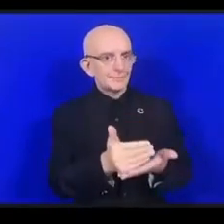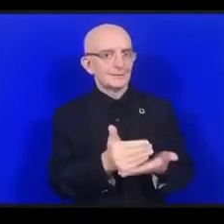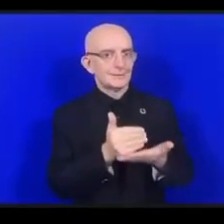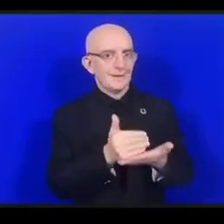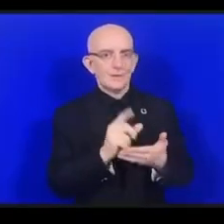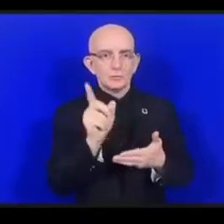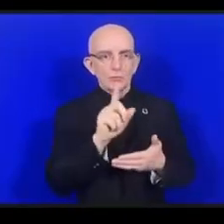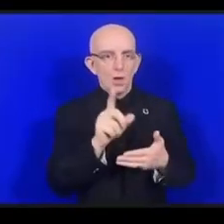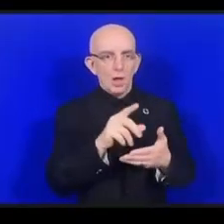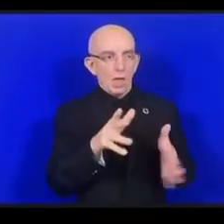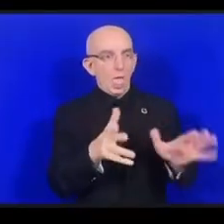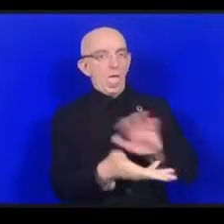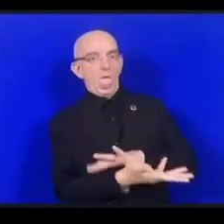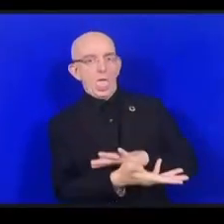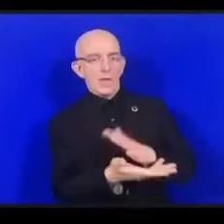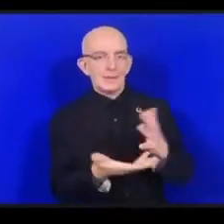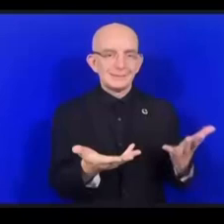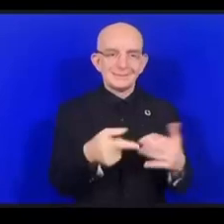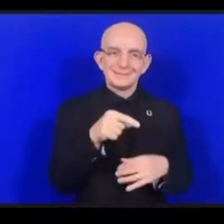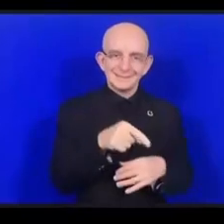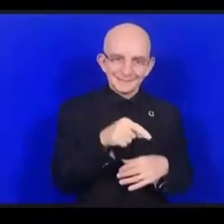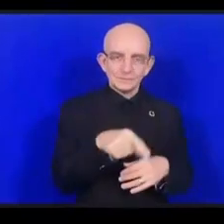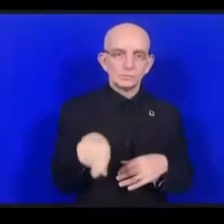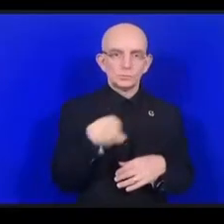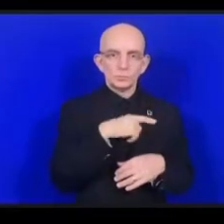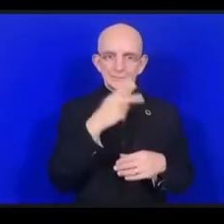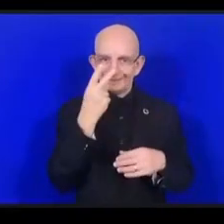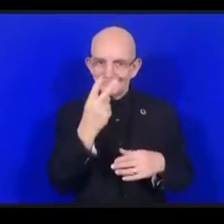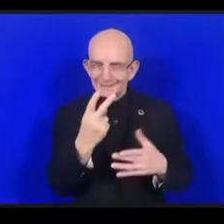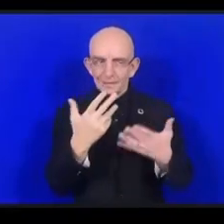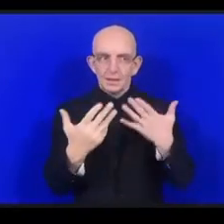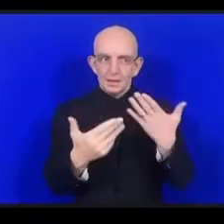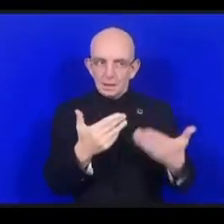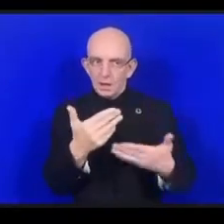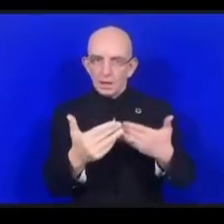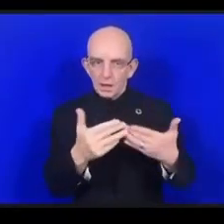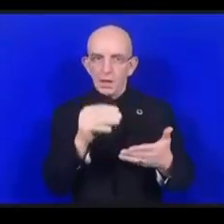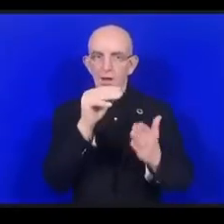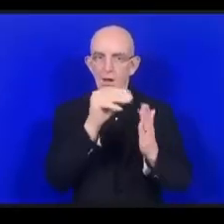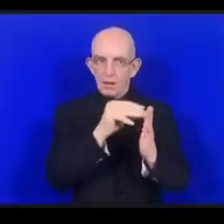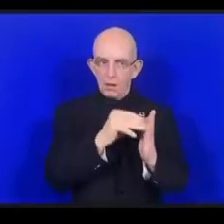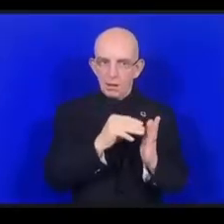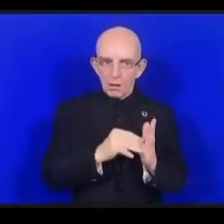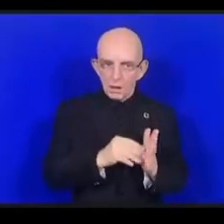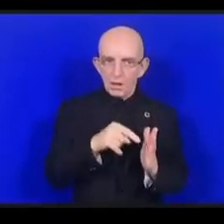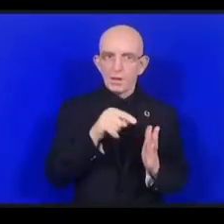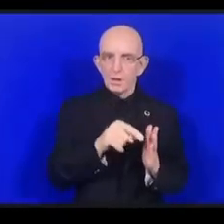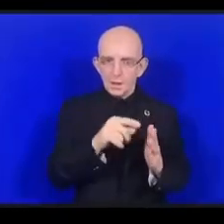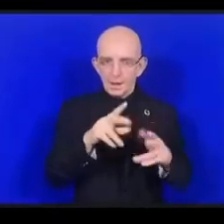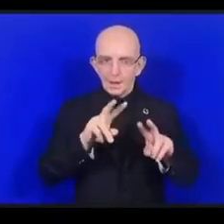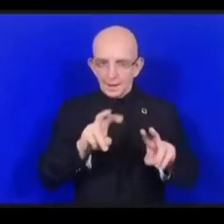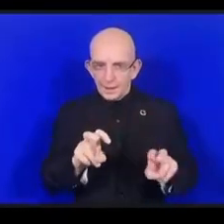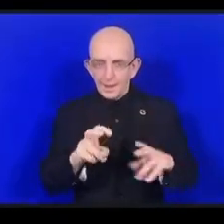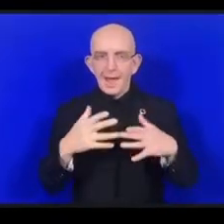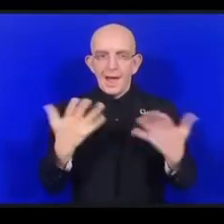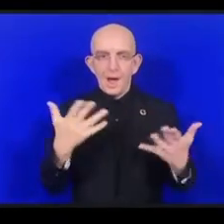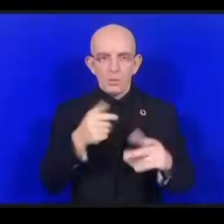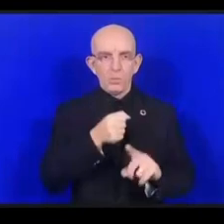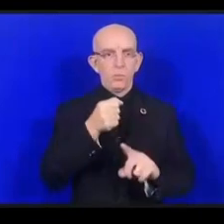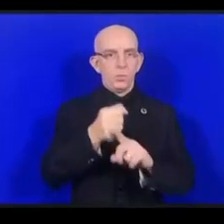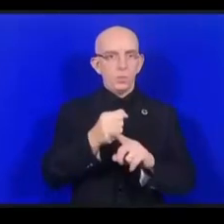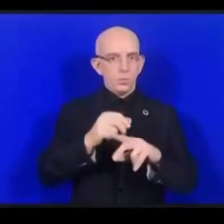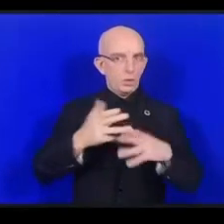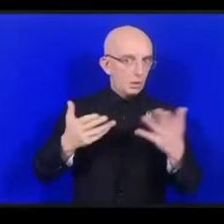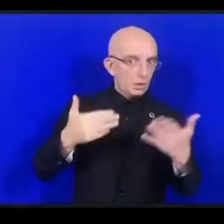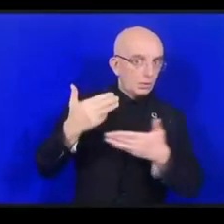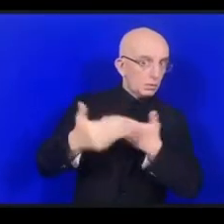了。现在开始研究 IoT 的影响评估，我们怎